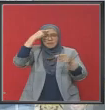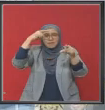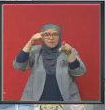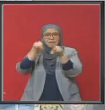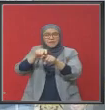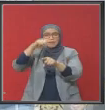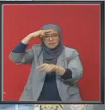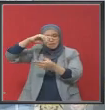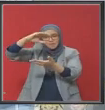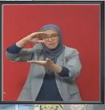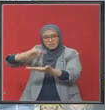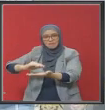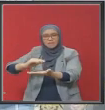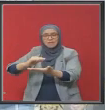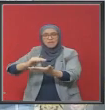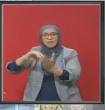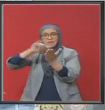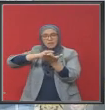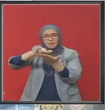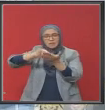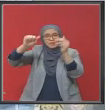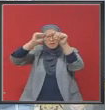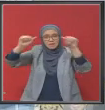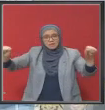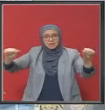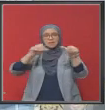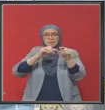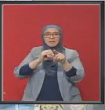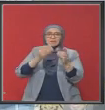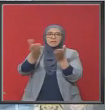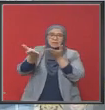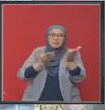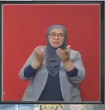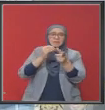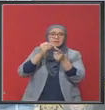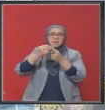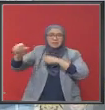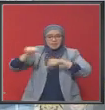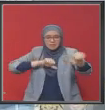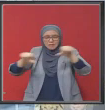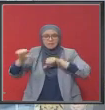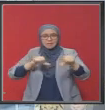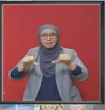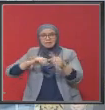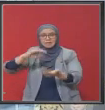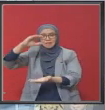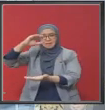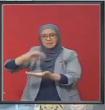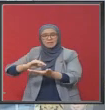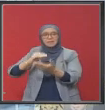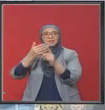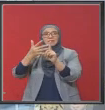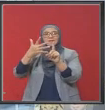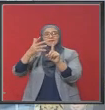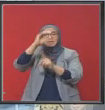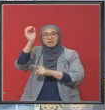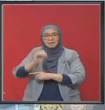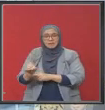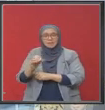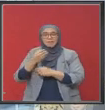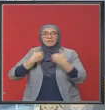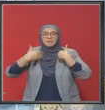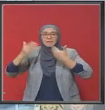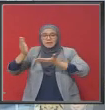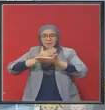mengurangkan kadar iuran asrama dan penyematan atau activity pada kadar minimal 15 ratus malah